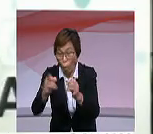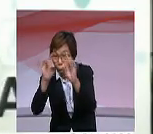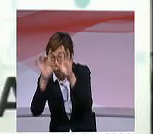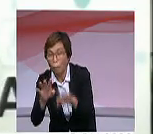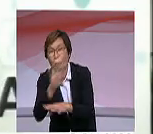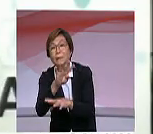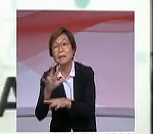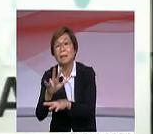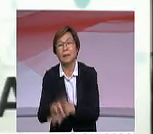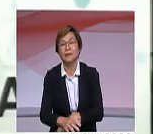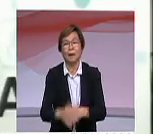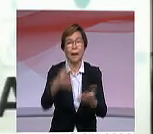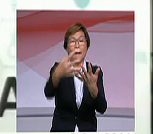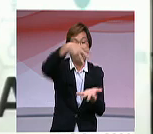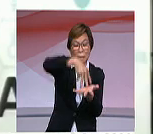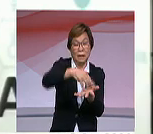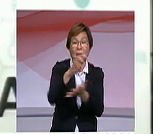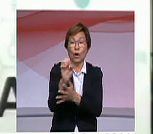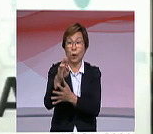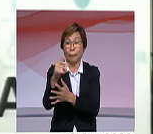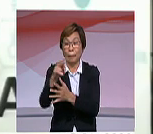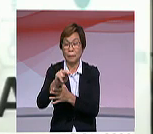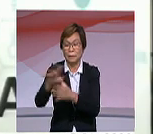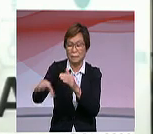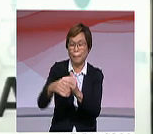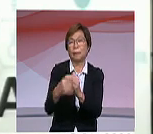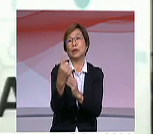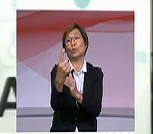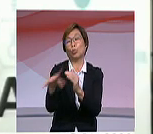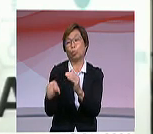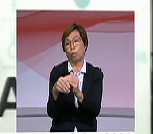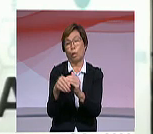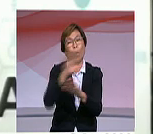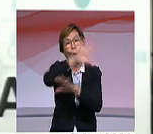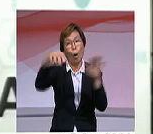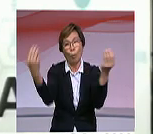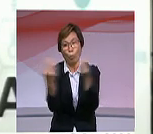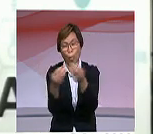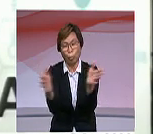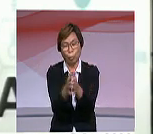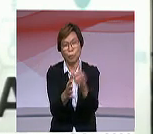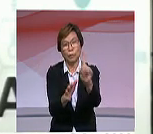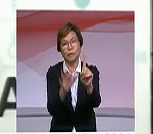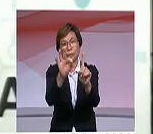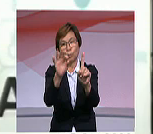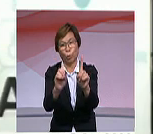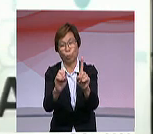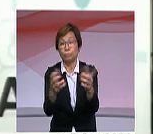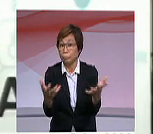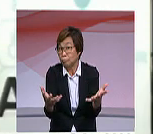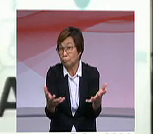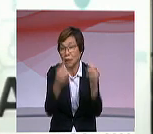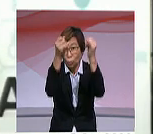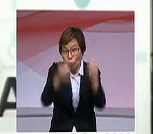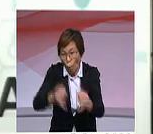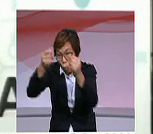43. Kluster penjara Reman ada pertambahan 1 kes lagi menjadikan jumlah keseluruhan 190 kes. Jumlah individu